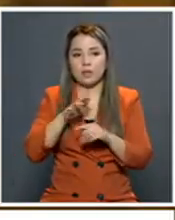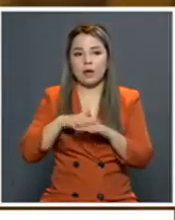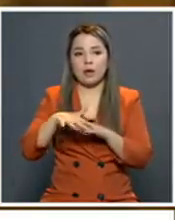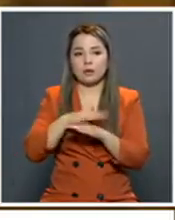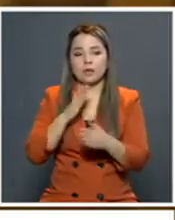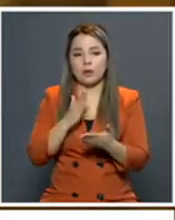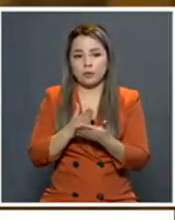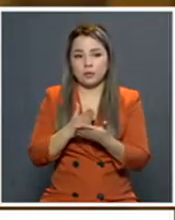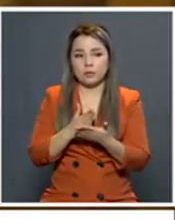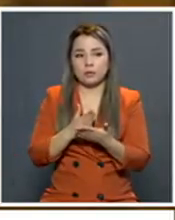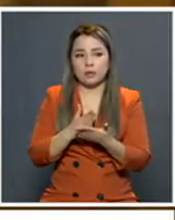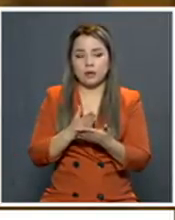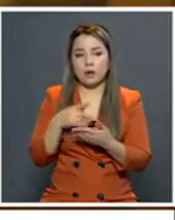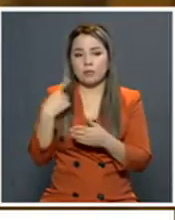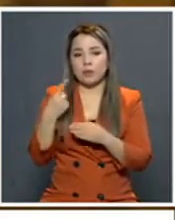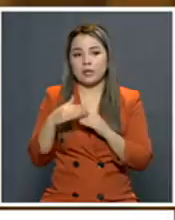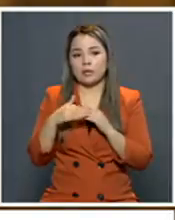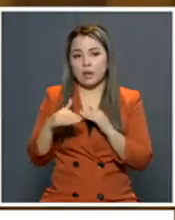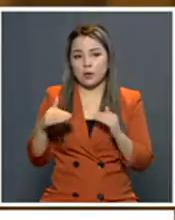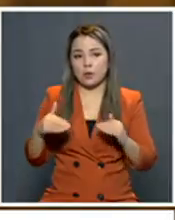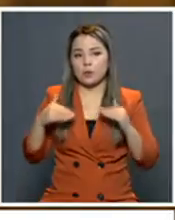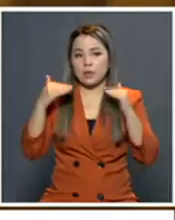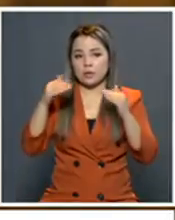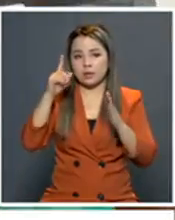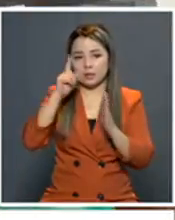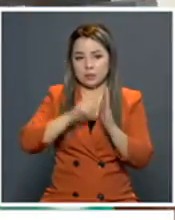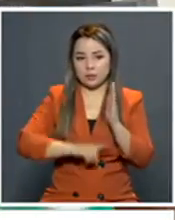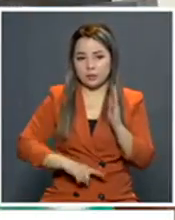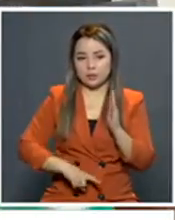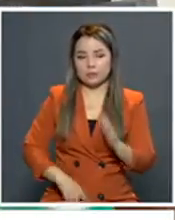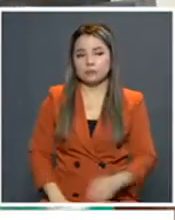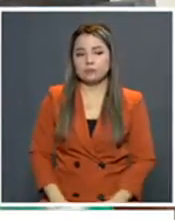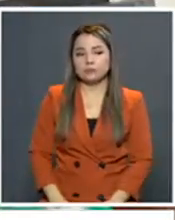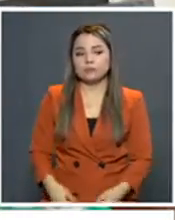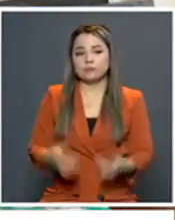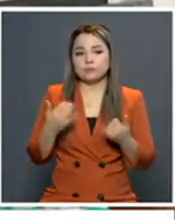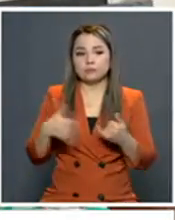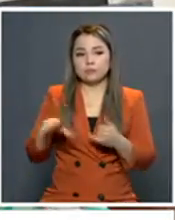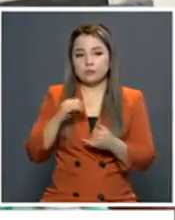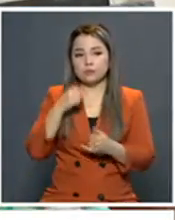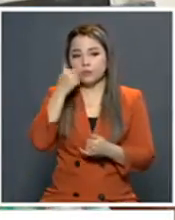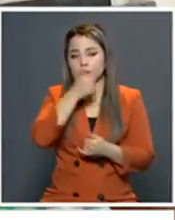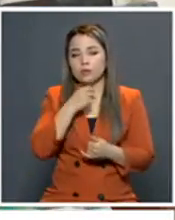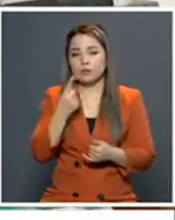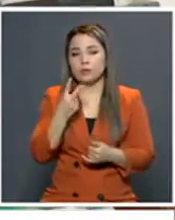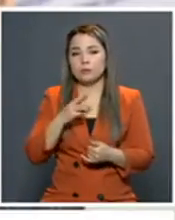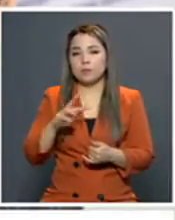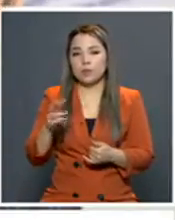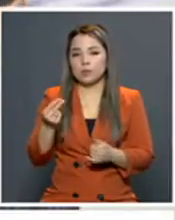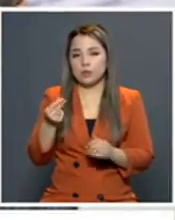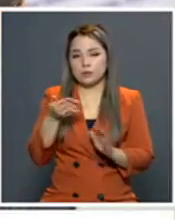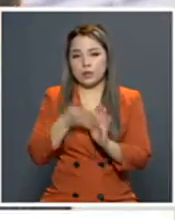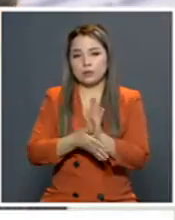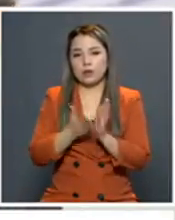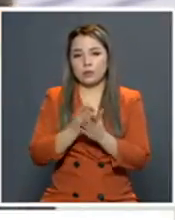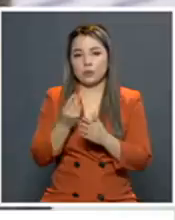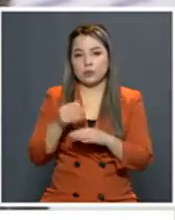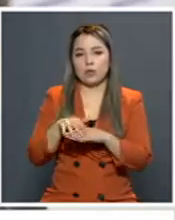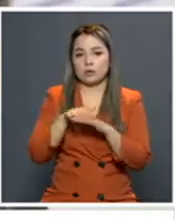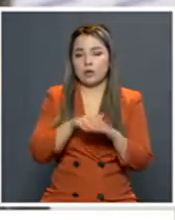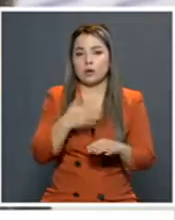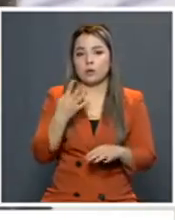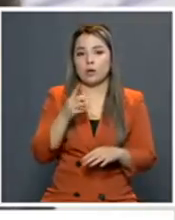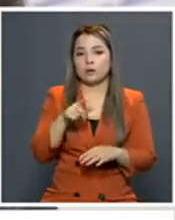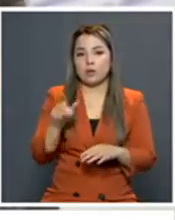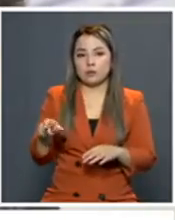да бір деңгейге көтерілет деп сенемін. Қазір журналдың жылдық бюджеті 2 миллион теңге ғана. Бұл қаржы 4 адамнан